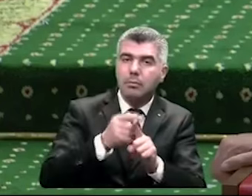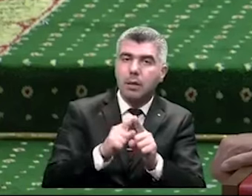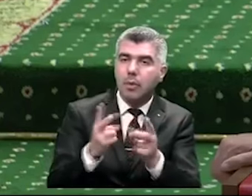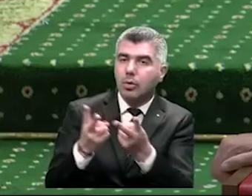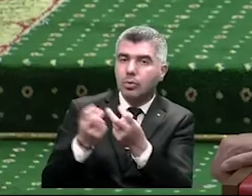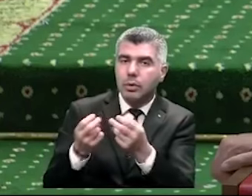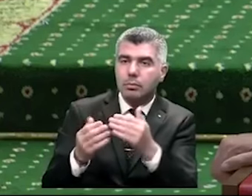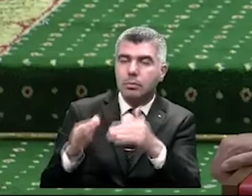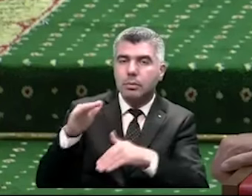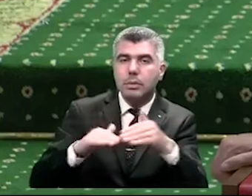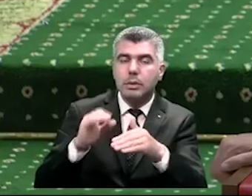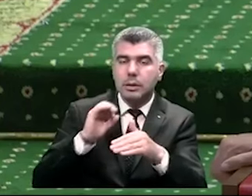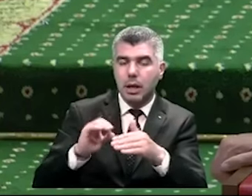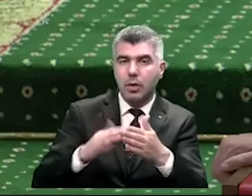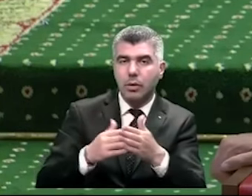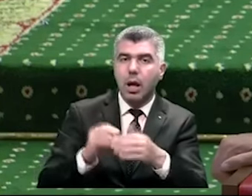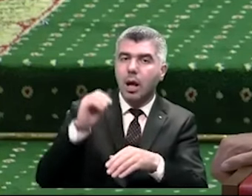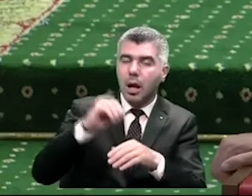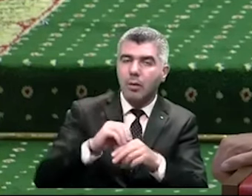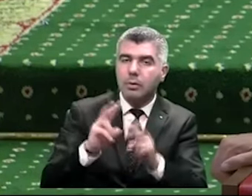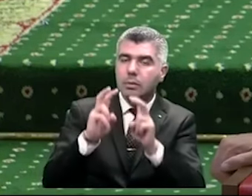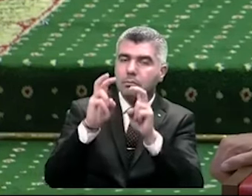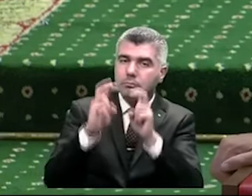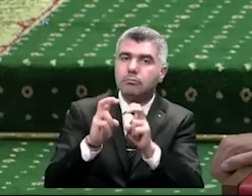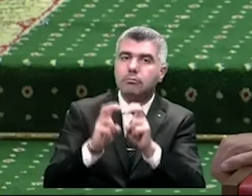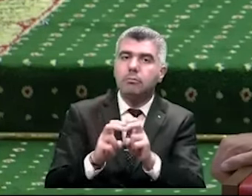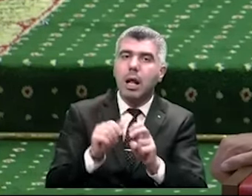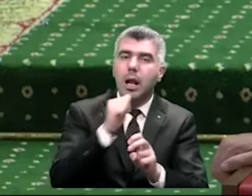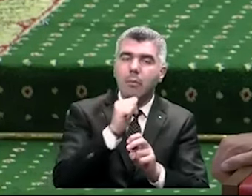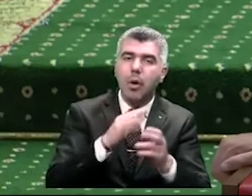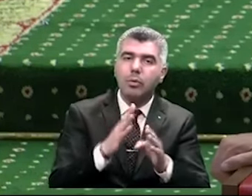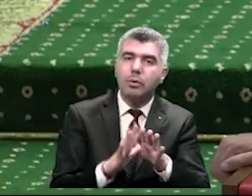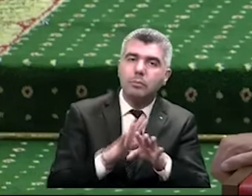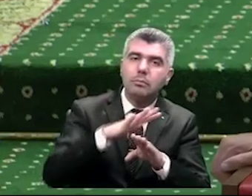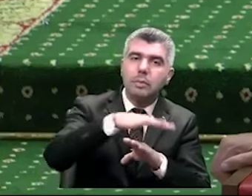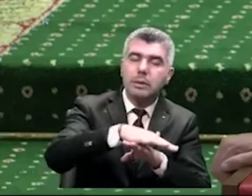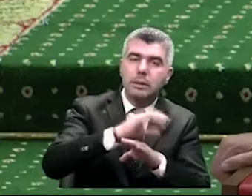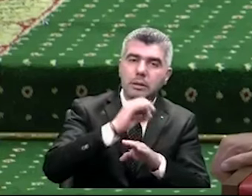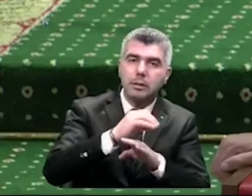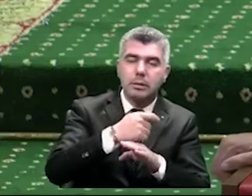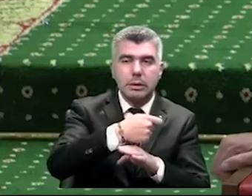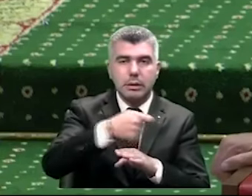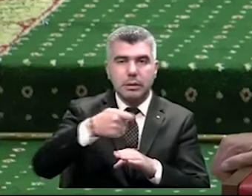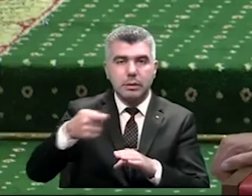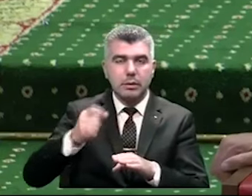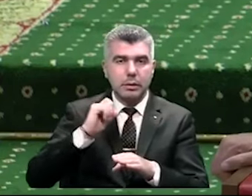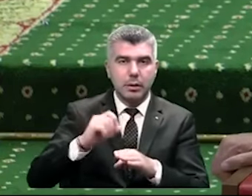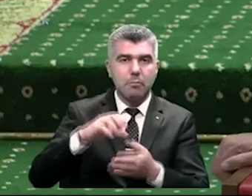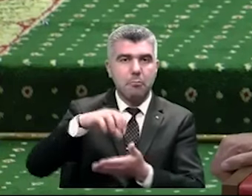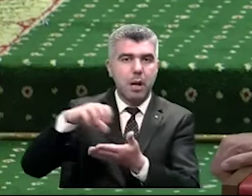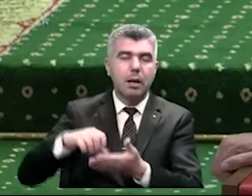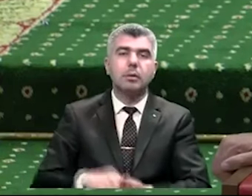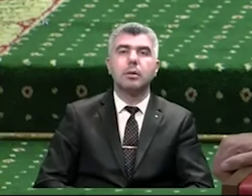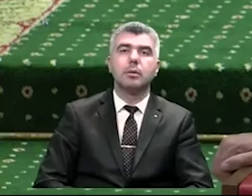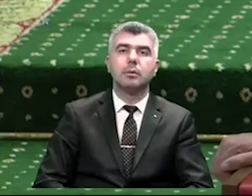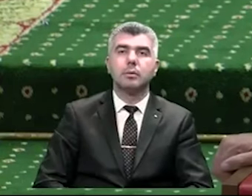المياه العادمه باش يتم كذك الاقتصاد من الماء اللي كان تخدم السدود باش يمشي كذلك لهذ المناطق